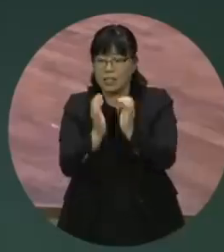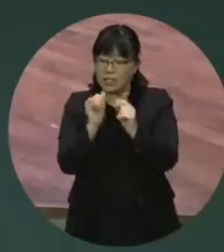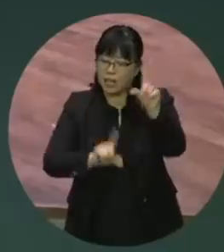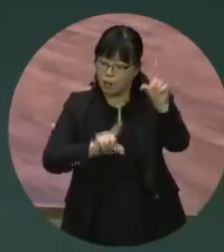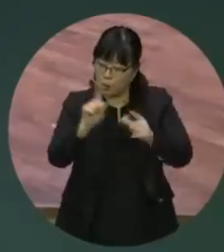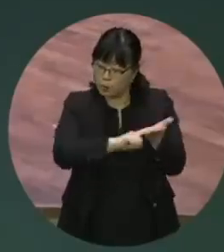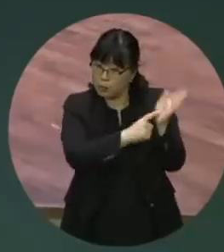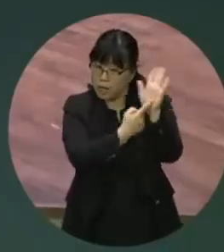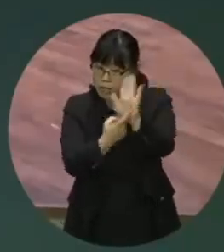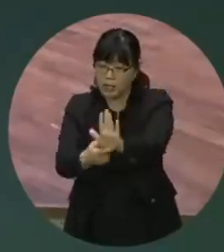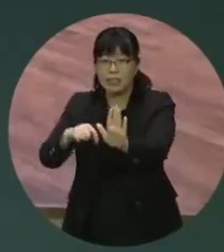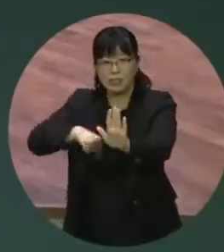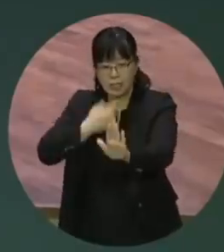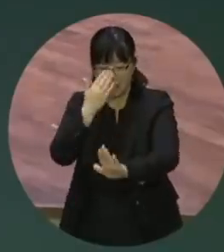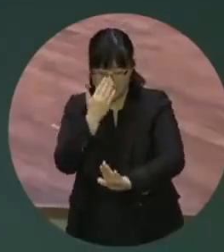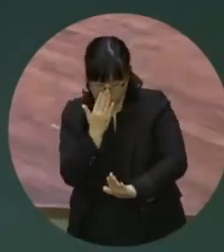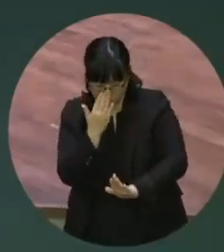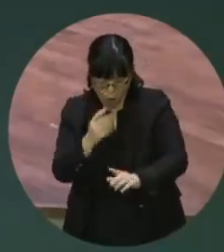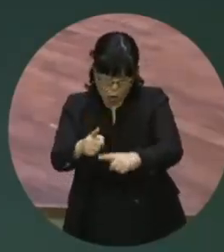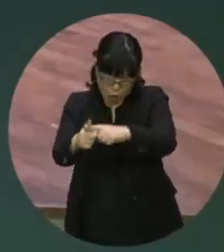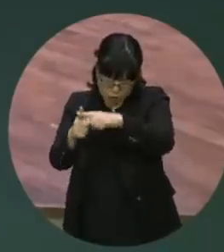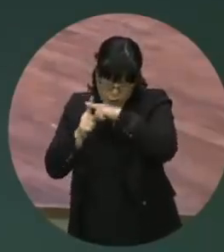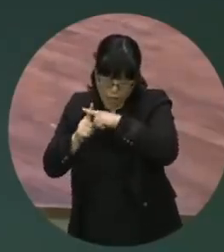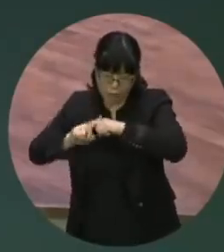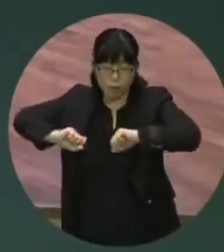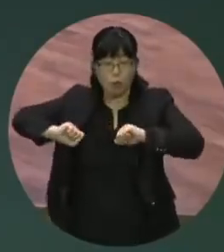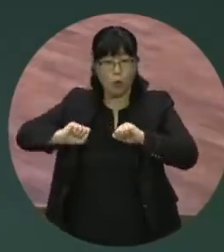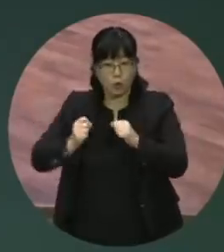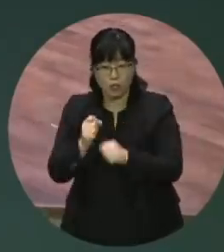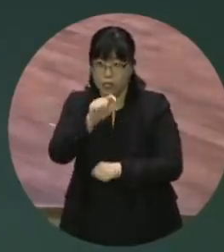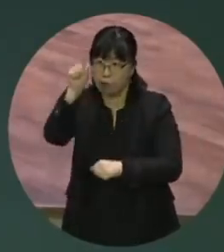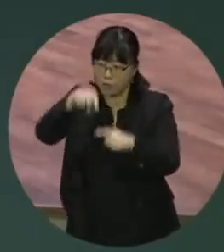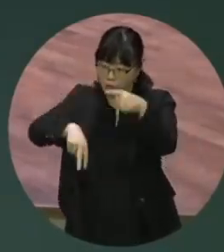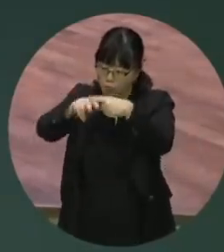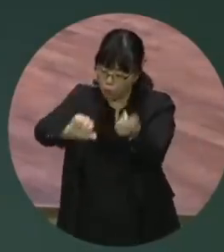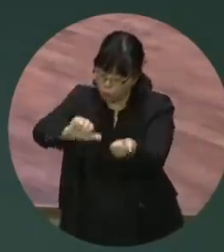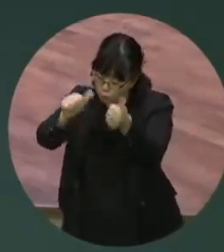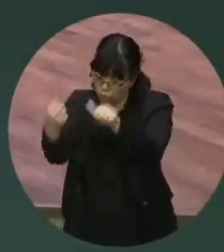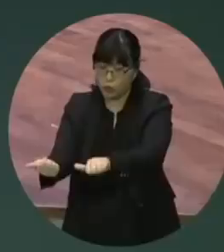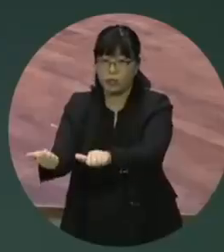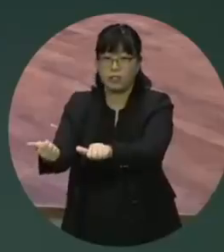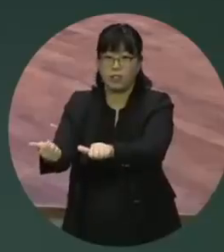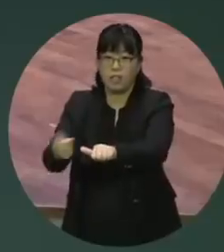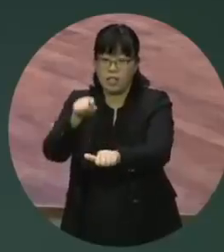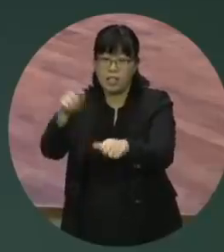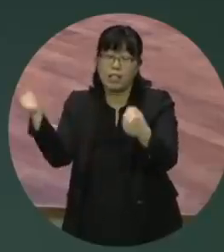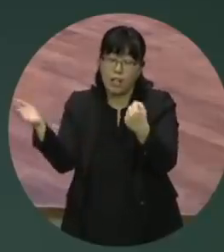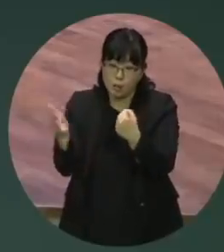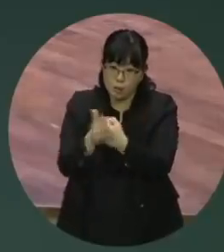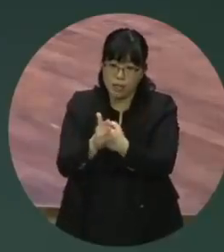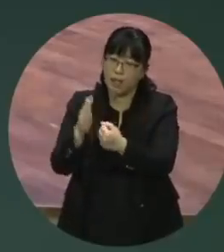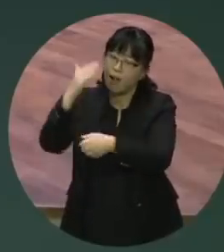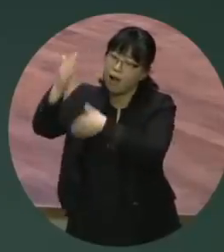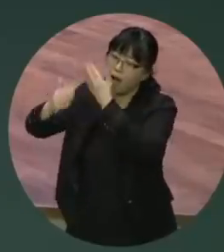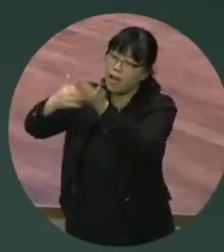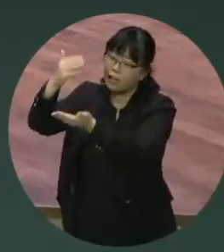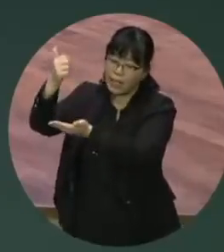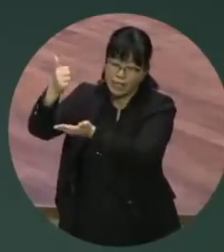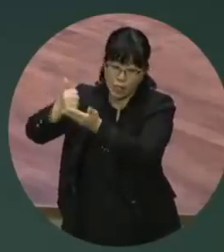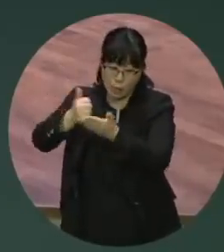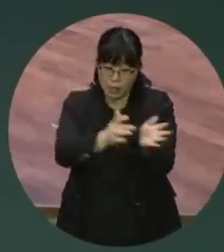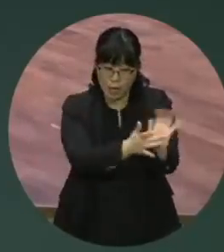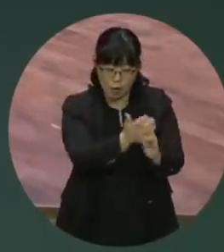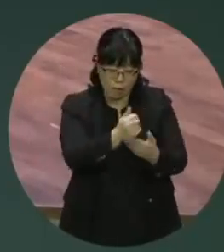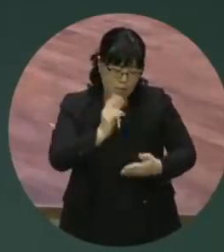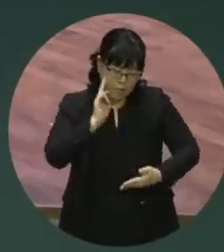나타나사 자기를 낮추시고 죽기까지 복종하셨으니 곧 십자가에 죽으심이라. 이름으로 하나님이 그를